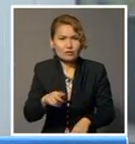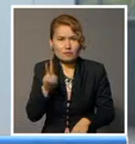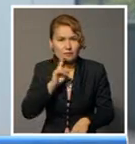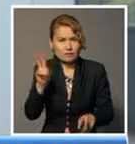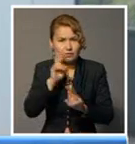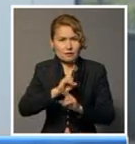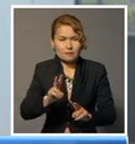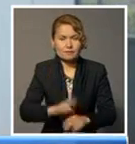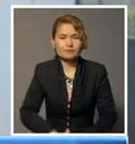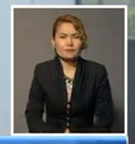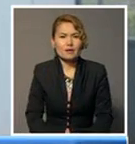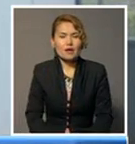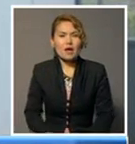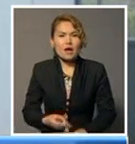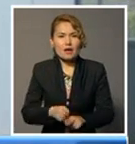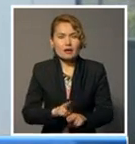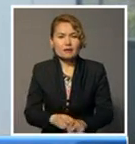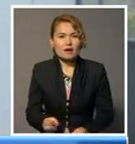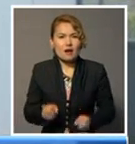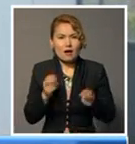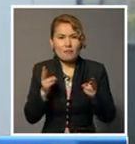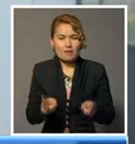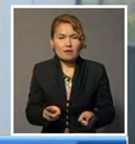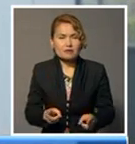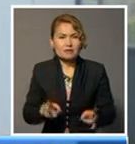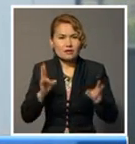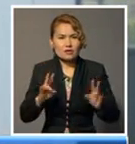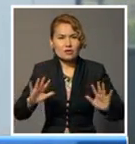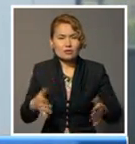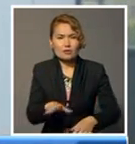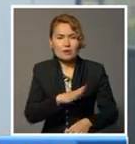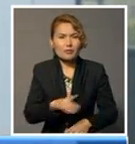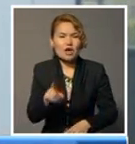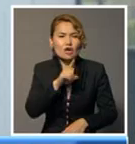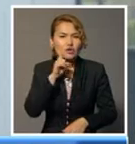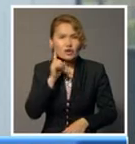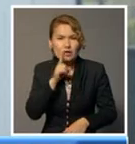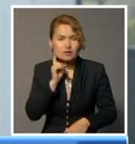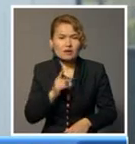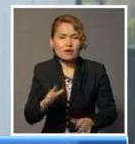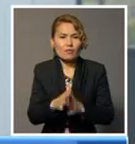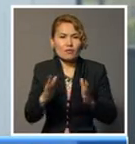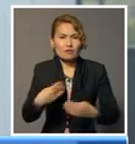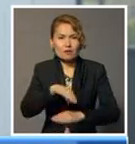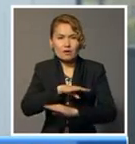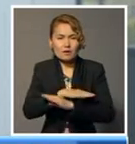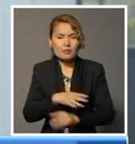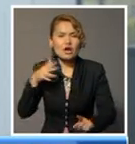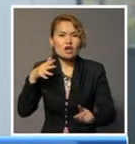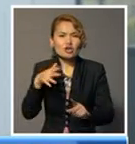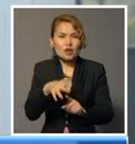Бұл Манчестерде болған ең сұмдық оқиға. Концертті тамашалауға жиналған жандар, жастар осы жерде өмірмен қош айтысты.